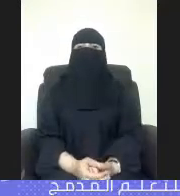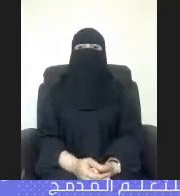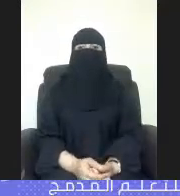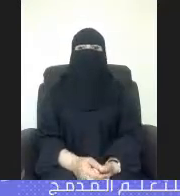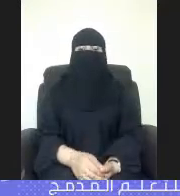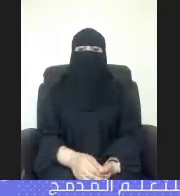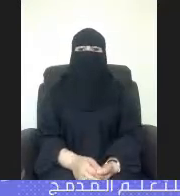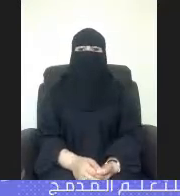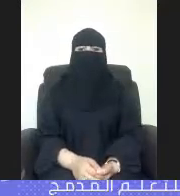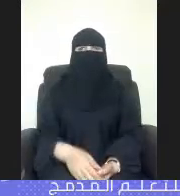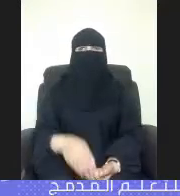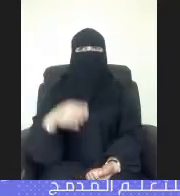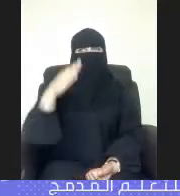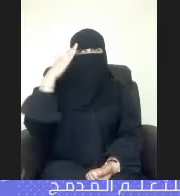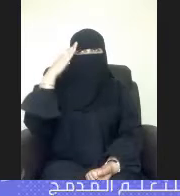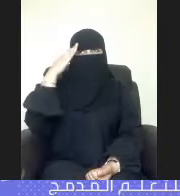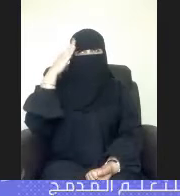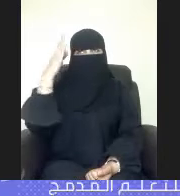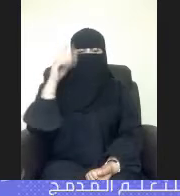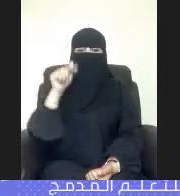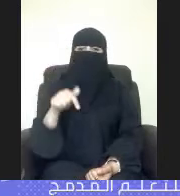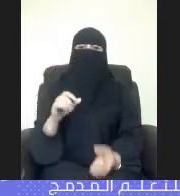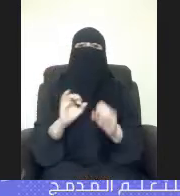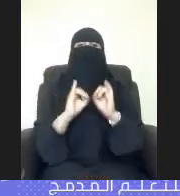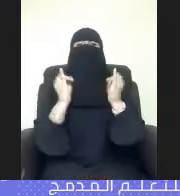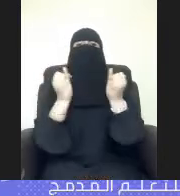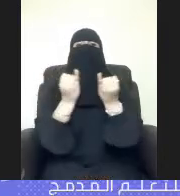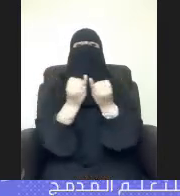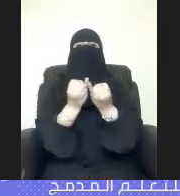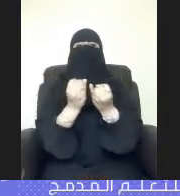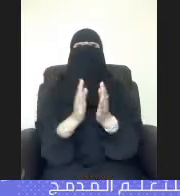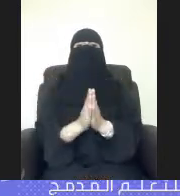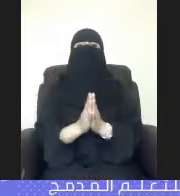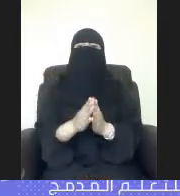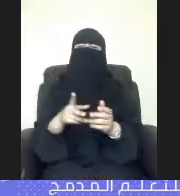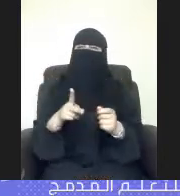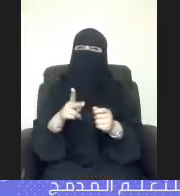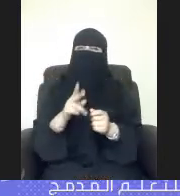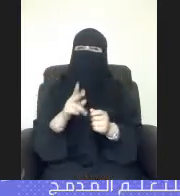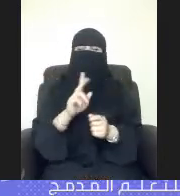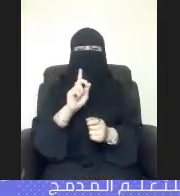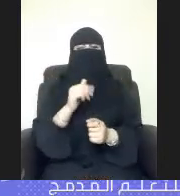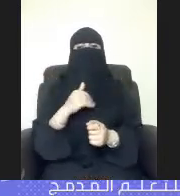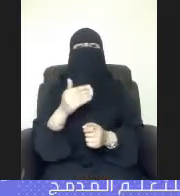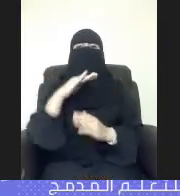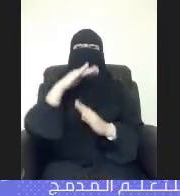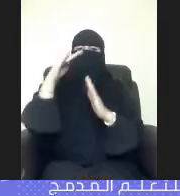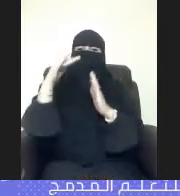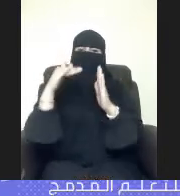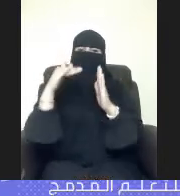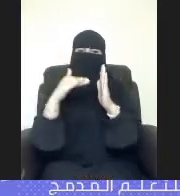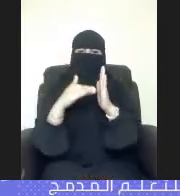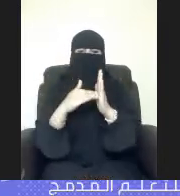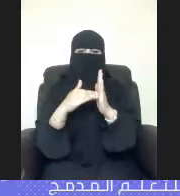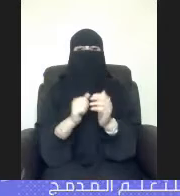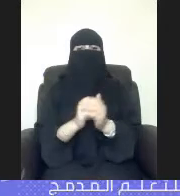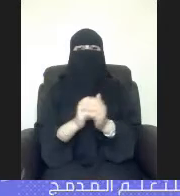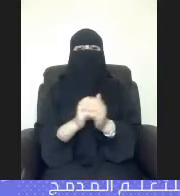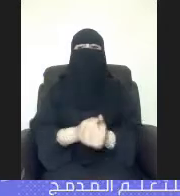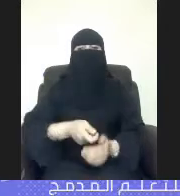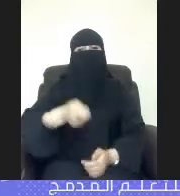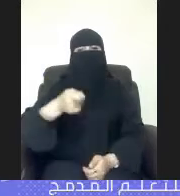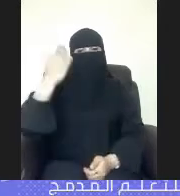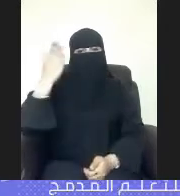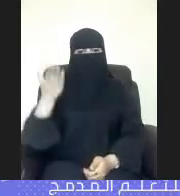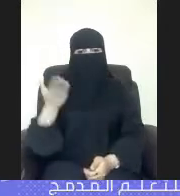هذه الملتقيات يجب أن لا ينقطع. نختم بمثل ما ابتدأنا به بالصلاة والسلام على